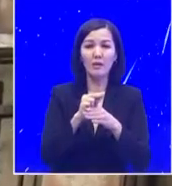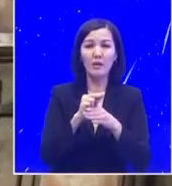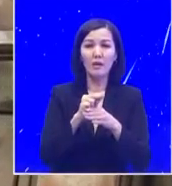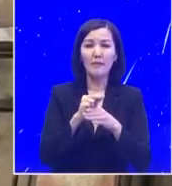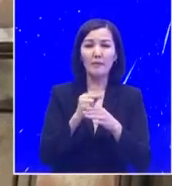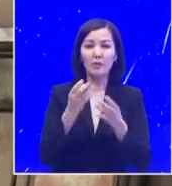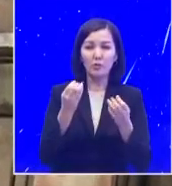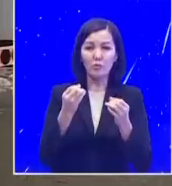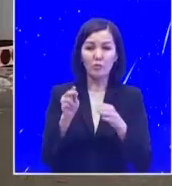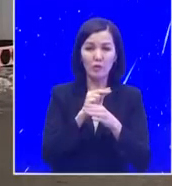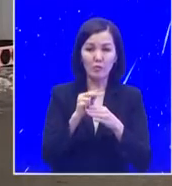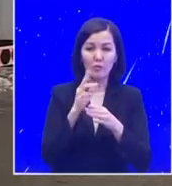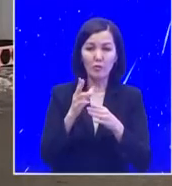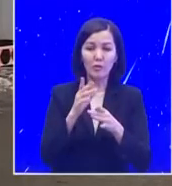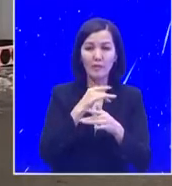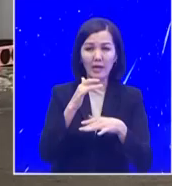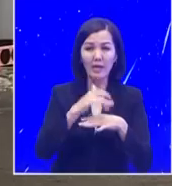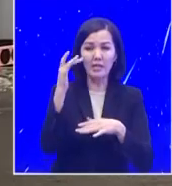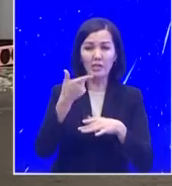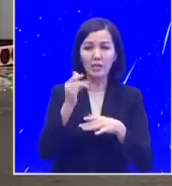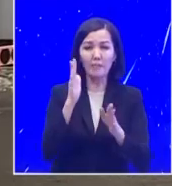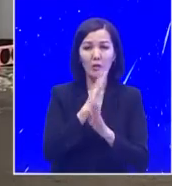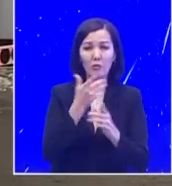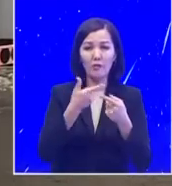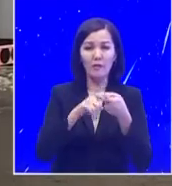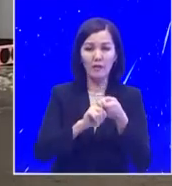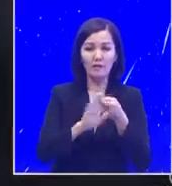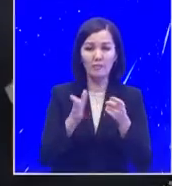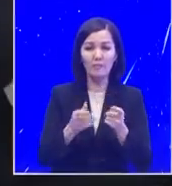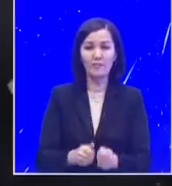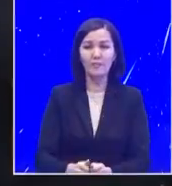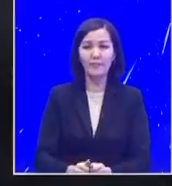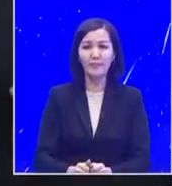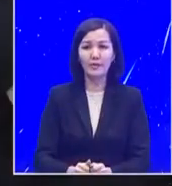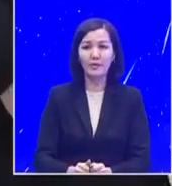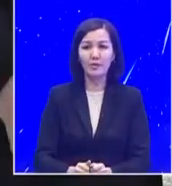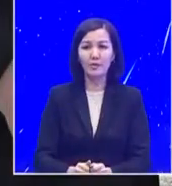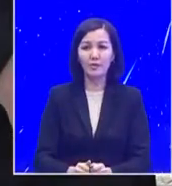домов, а также подключение многоэтажек к сети природного газа.